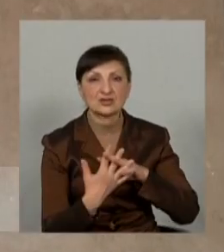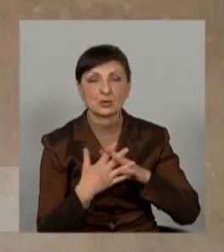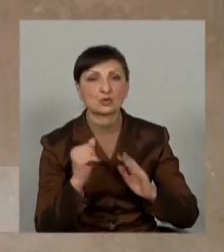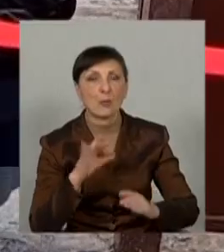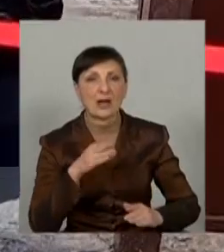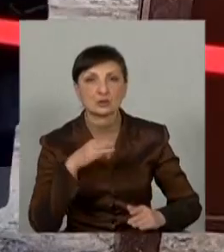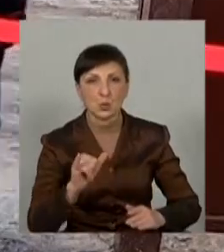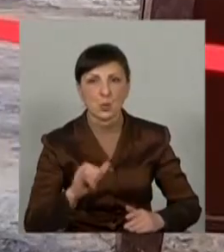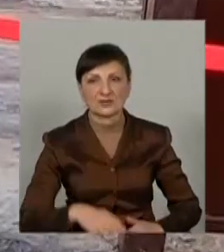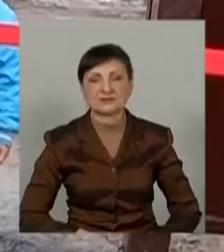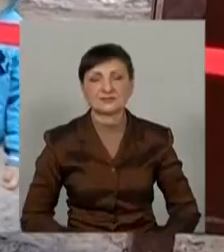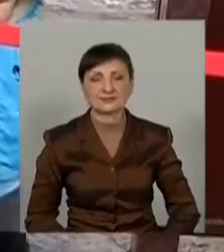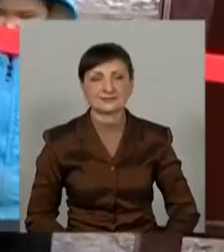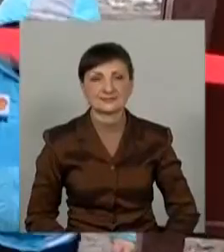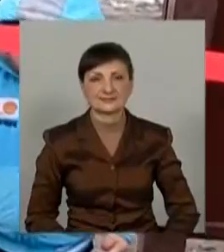Шубарсу.